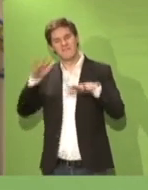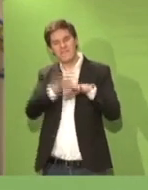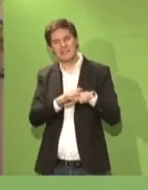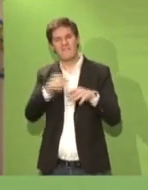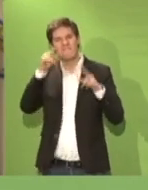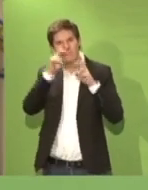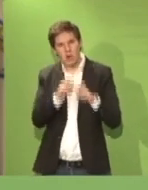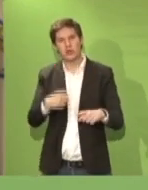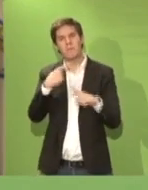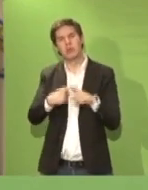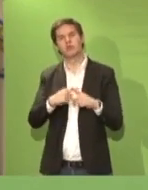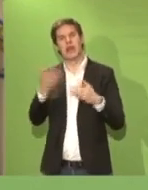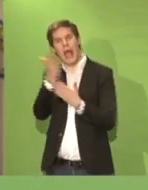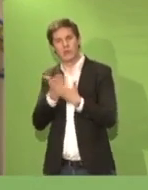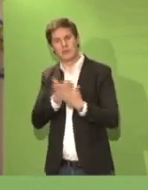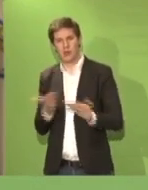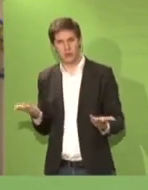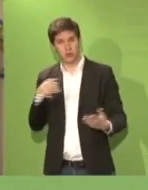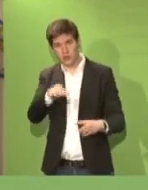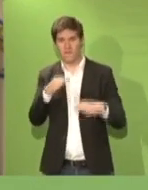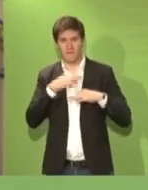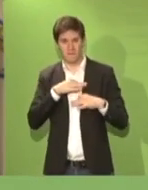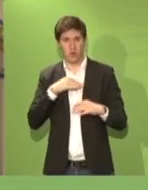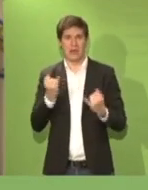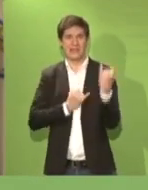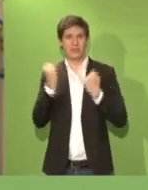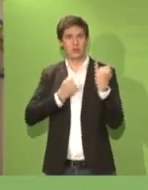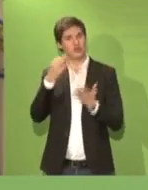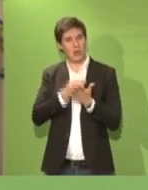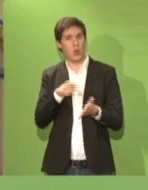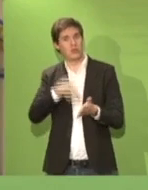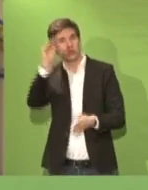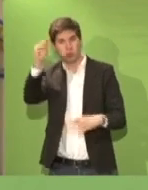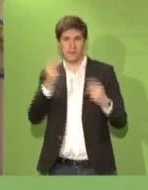ist der Schlüssel zur Zukunftsfähigkeit unseres Industriestandortes.